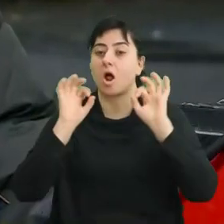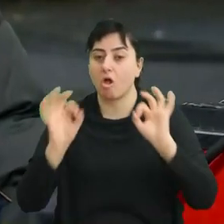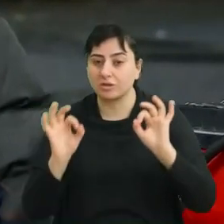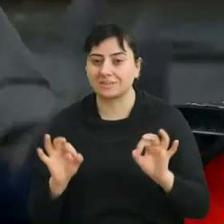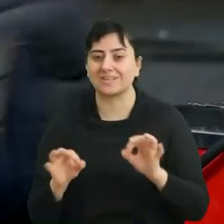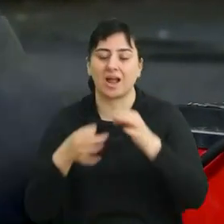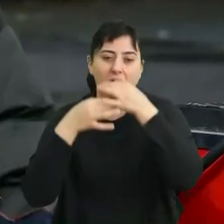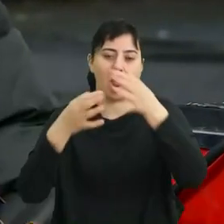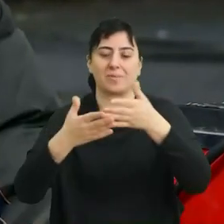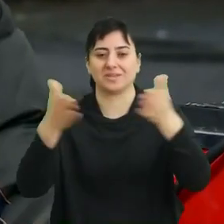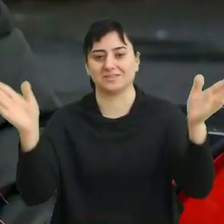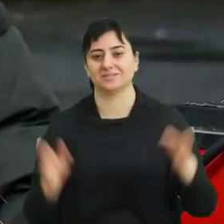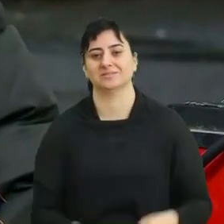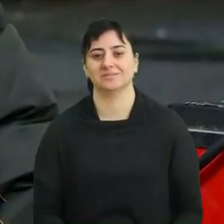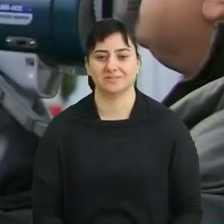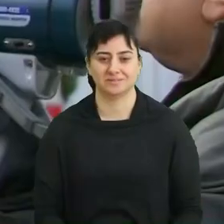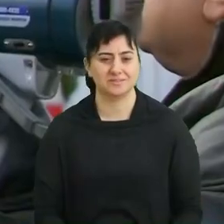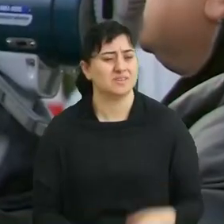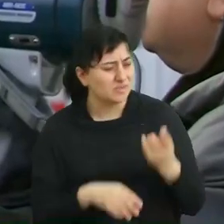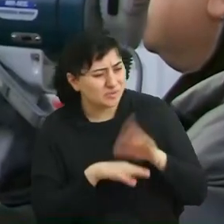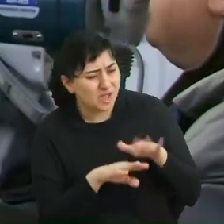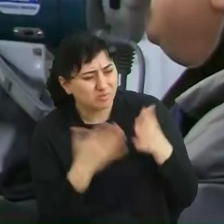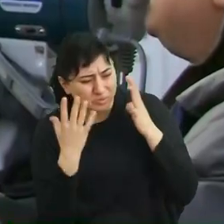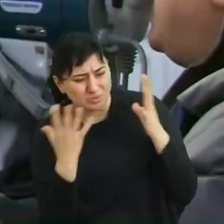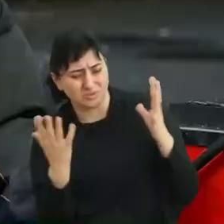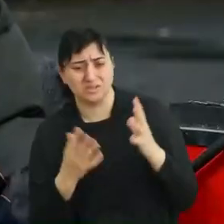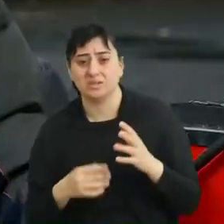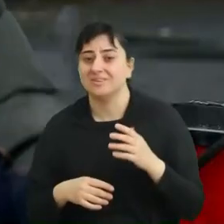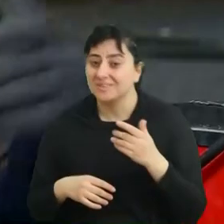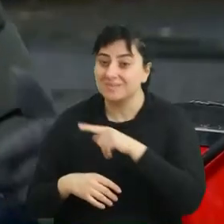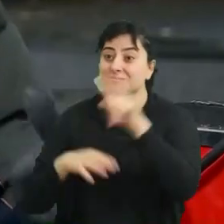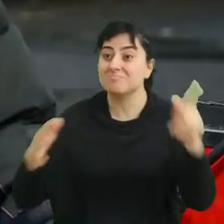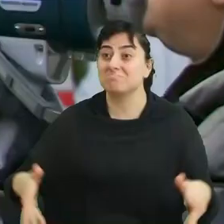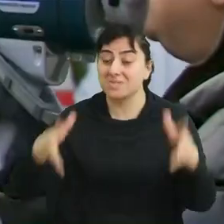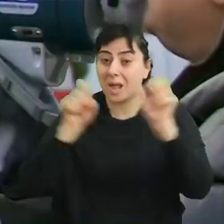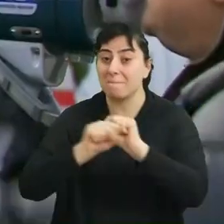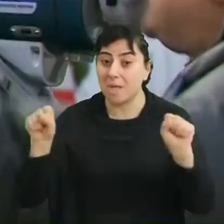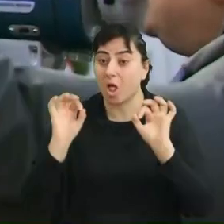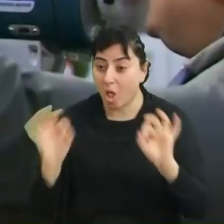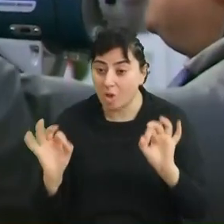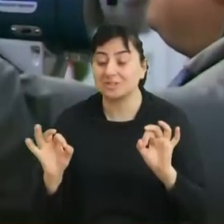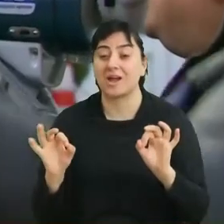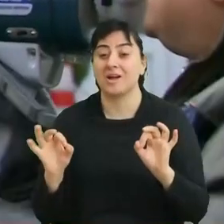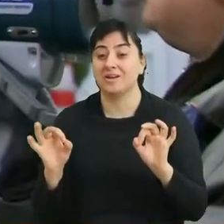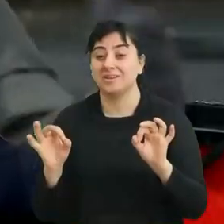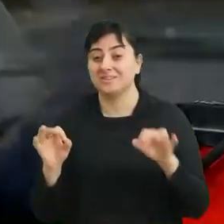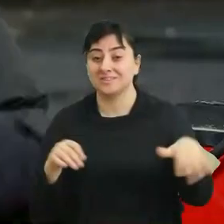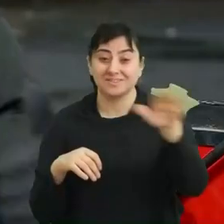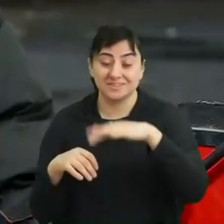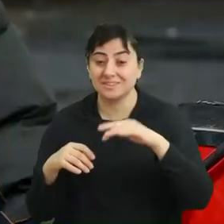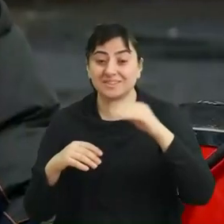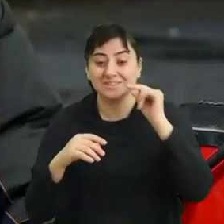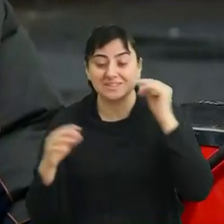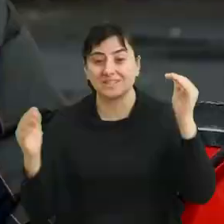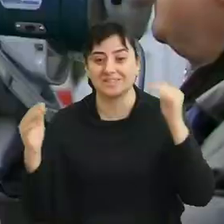ya. Milleti biraz böyle geri çekiyor biliyor musunuz? Ne yapıyorsun Şükrü? Ben söyledim ya, bina patlayacak ya. Yani kontrol açısından